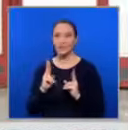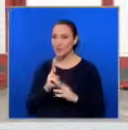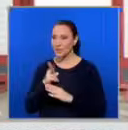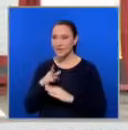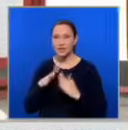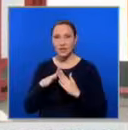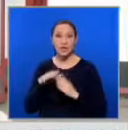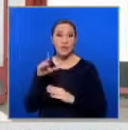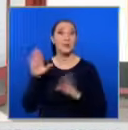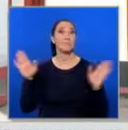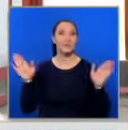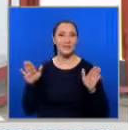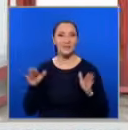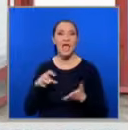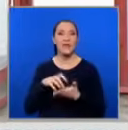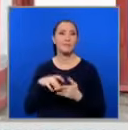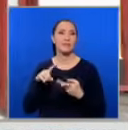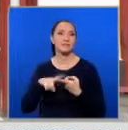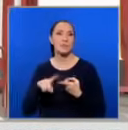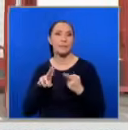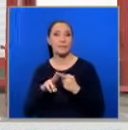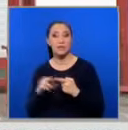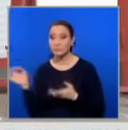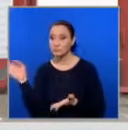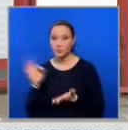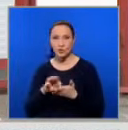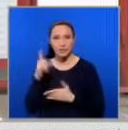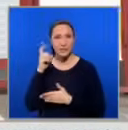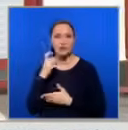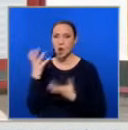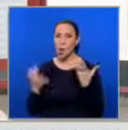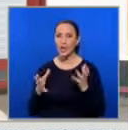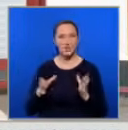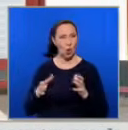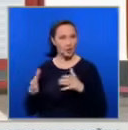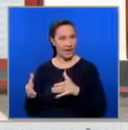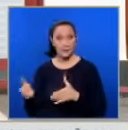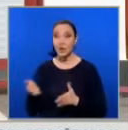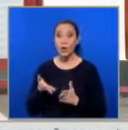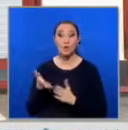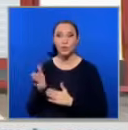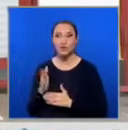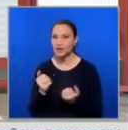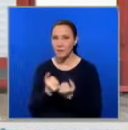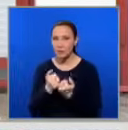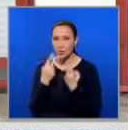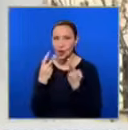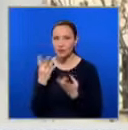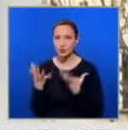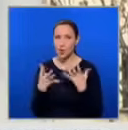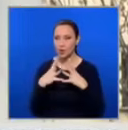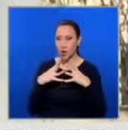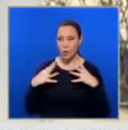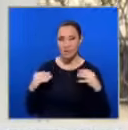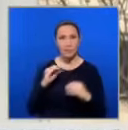птици. Екипът на Красимир Пехливански се отзовал на сигнал за горящ контейнер. Когато отишли на място, се оказало, че огънят е изгаснал,